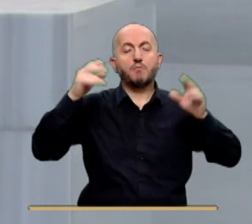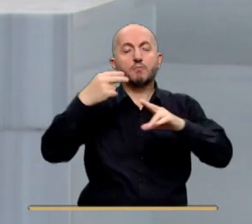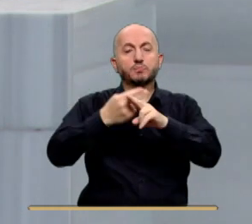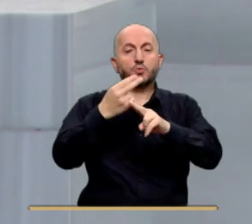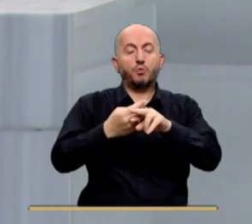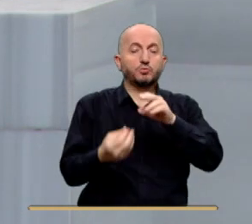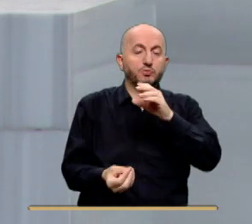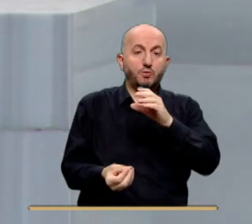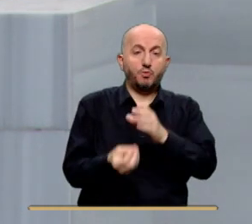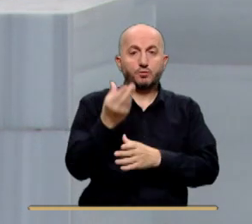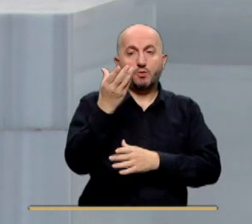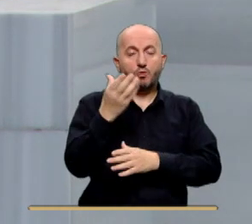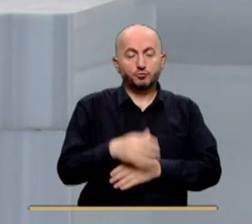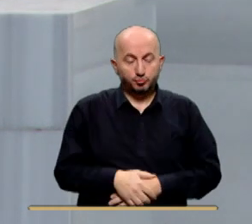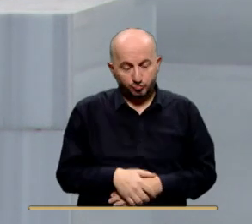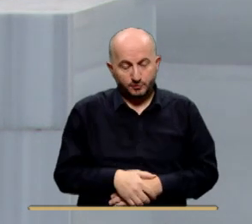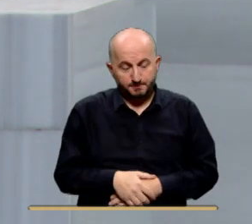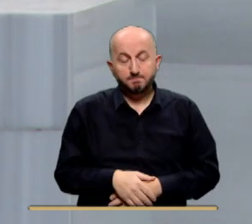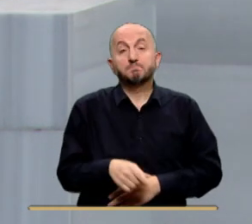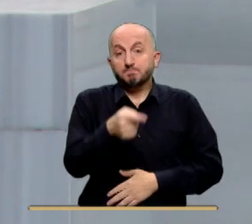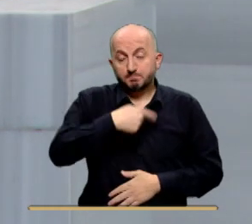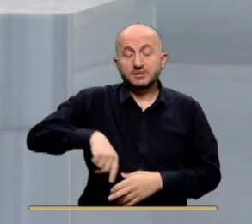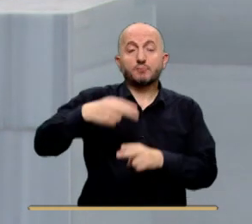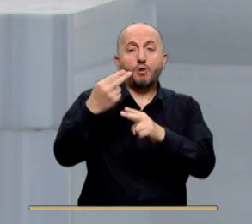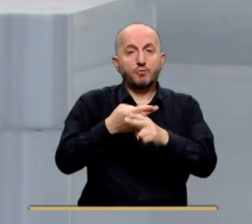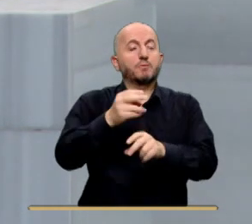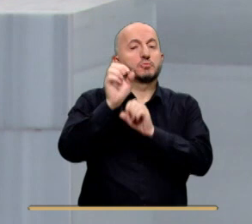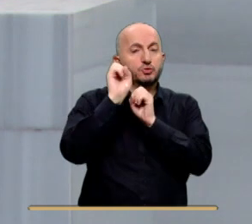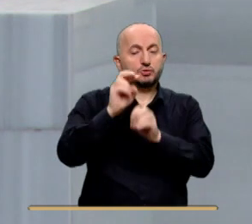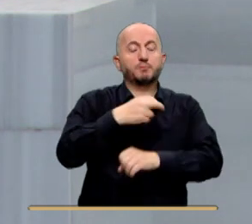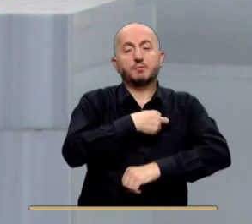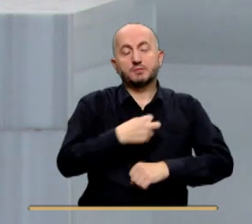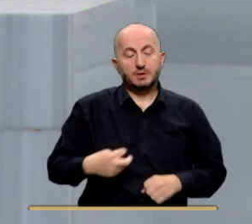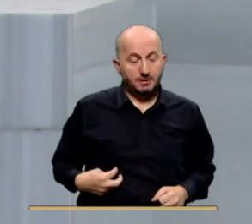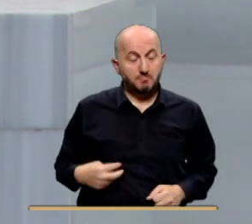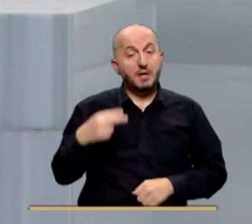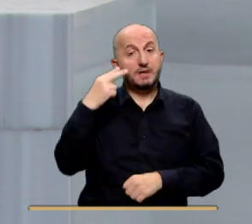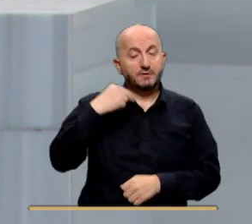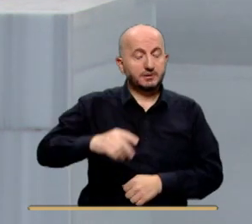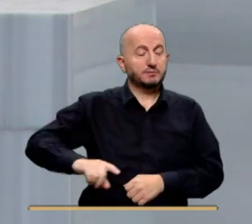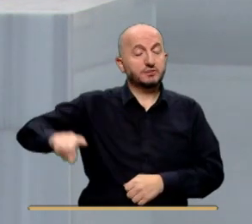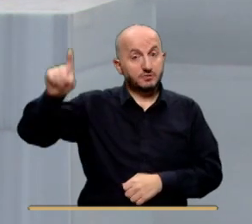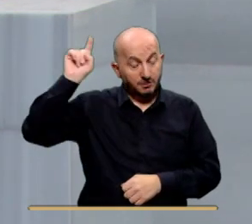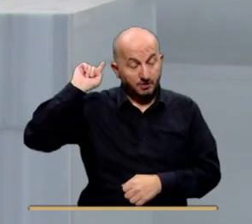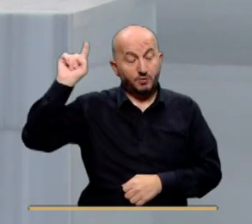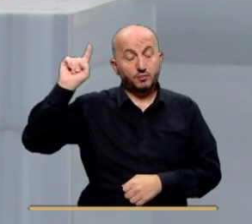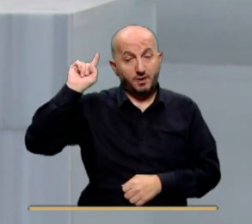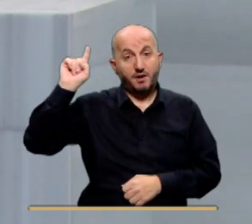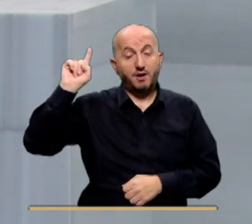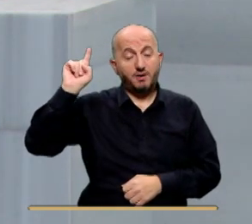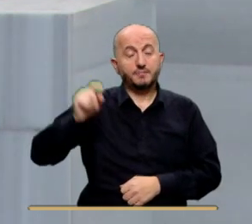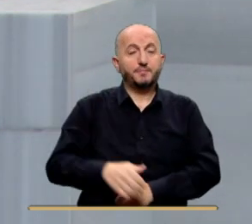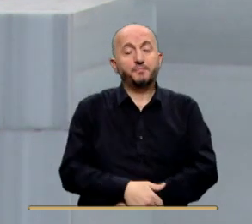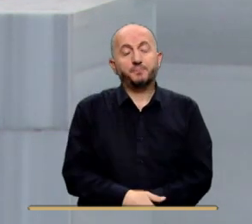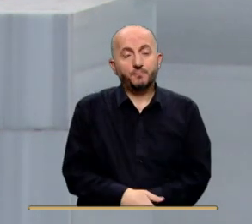örnek ortaya koymuş. Zaten bizim örneğimiz ve rehberimiz peygamberimizdir. Cenab-ı Rabbul Alemin